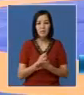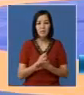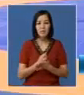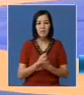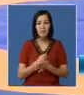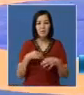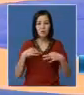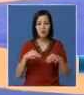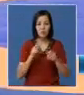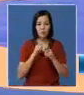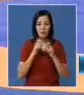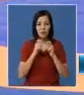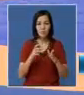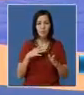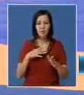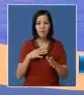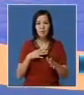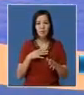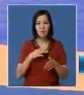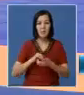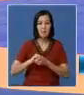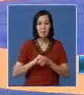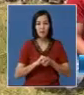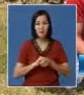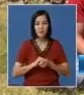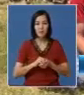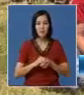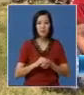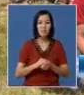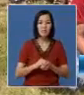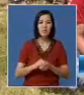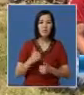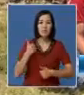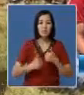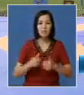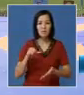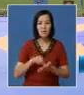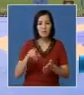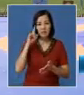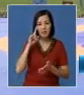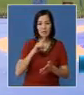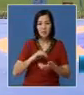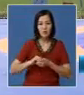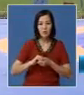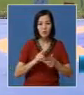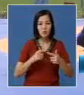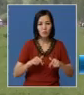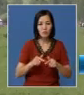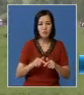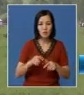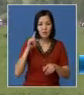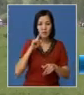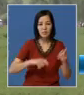қайтты. Бұл күні сондай-ақ білекті де жүректі жігіттер бозкілем үстінде бағымен бабын сынады. Қазақ күресінен ұйымдастырылған жарысқа